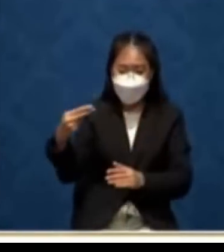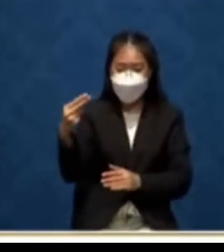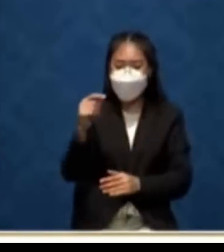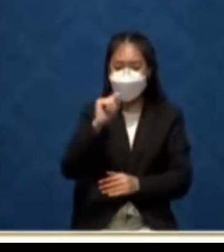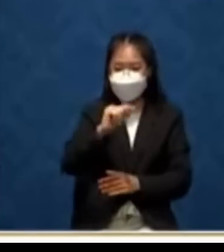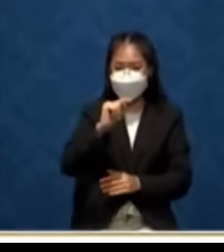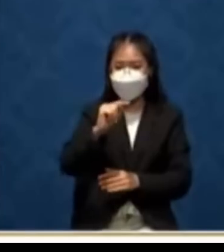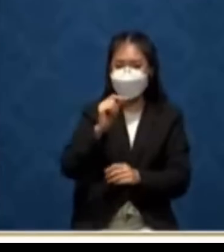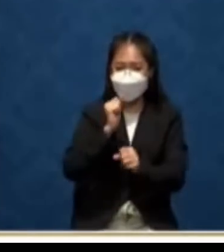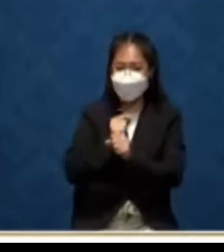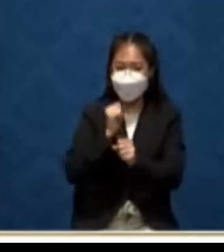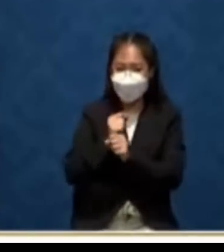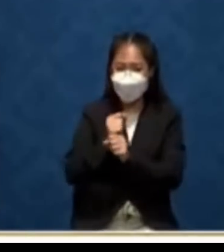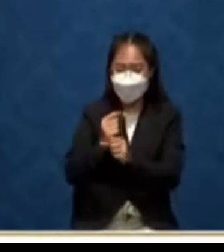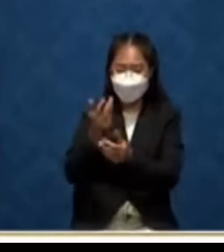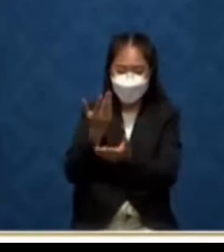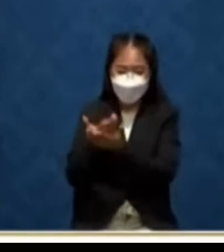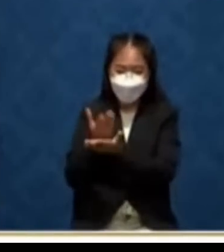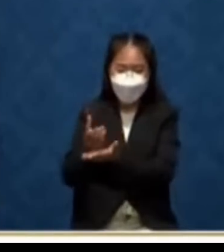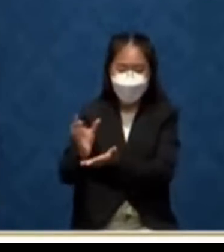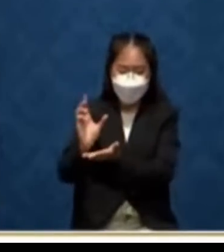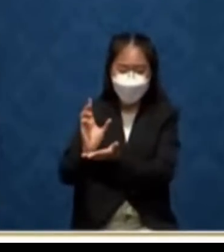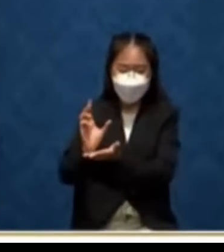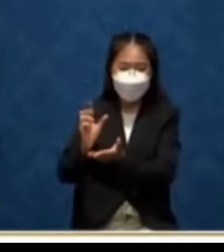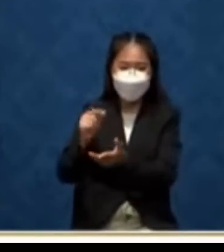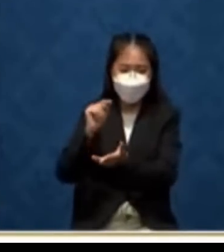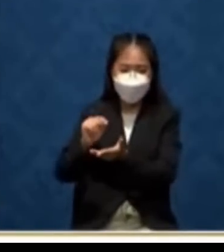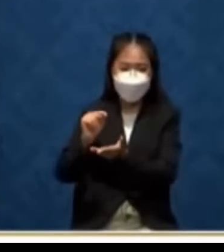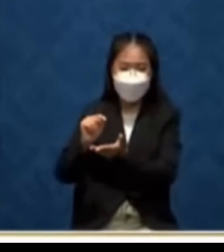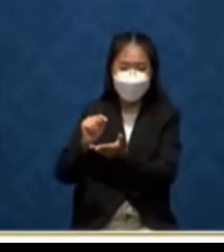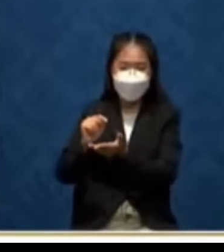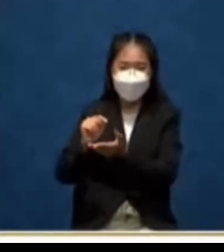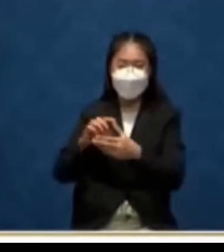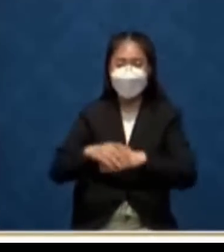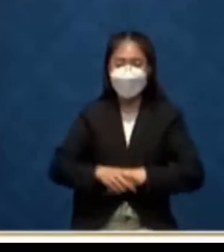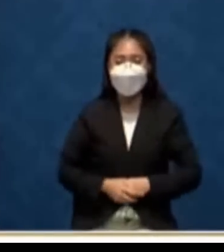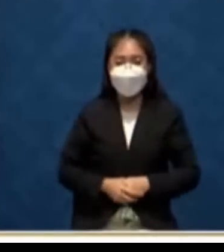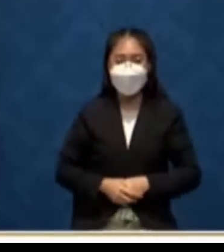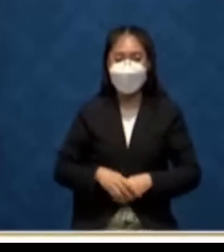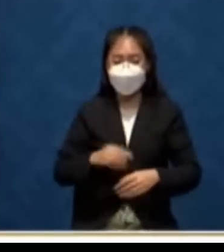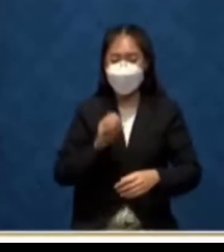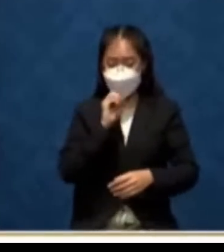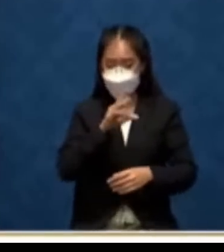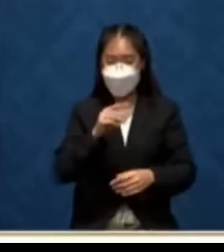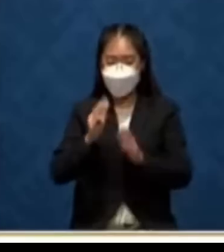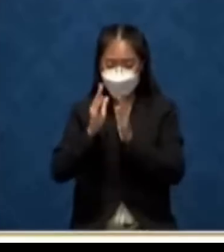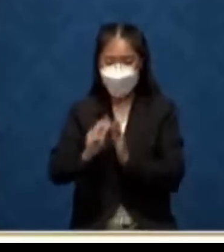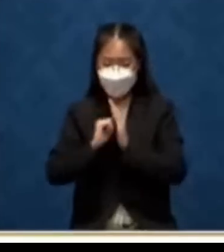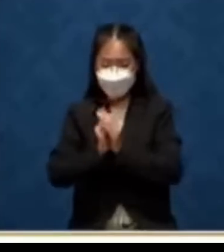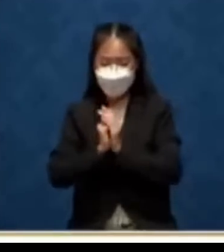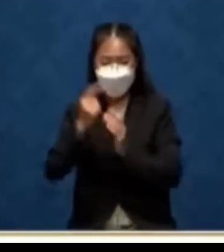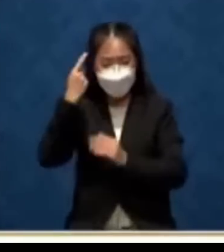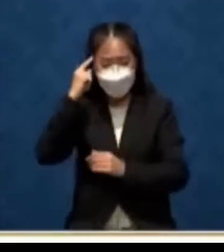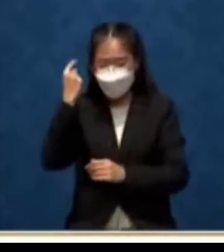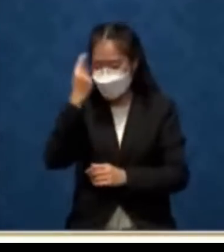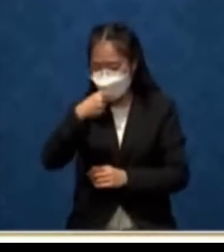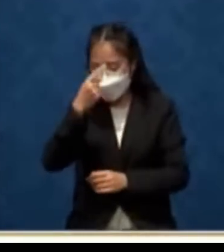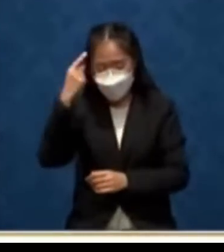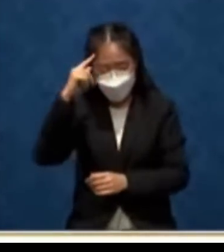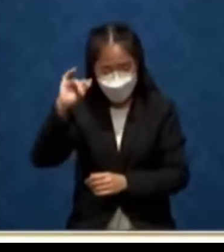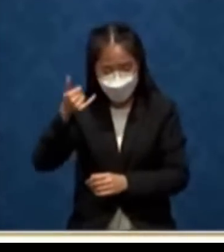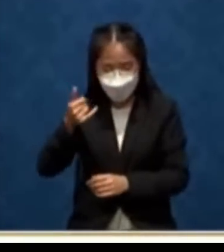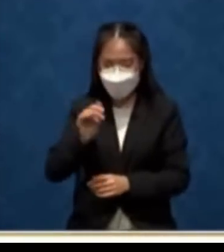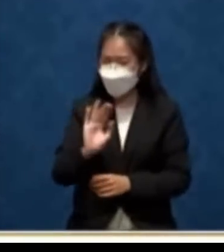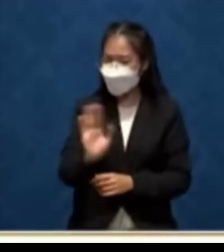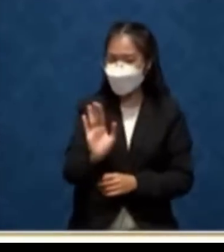ก็ตู้หาวฟอกเงินให้หลานประยุทธ์และไม่ต้องมาอ้างนะครับว่าตู้หาวไม่รู้ว่าตู้หาวเป็นใครตัวท่